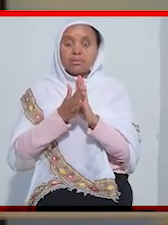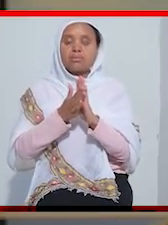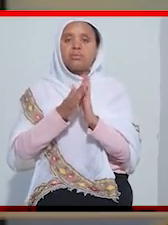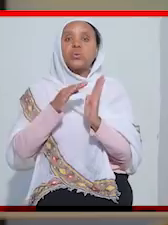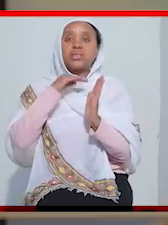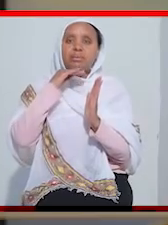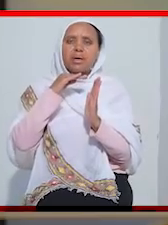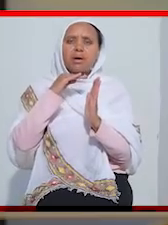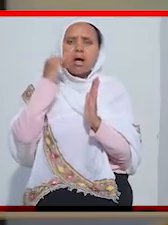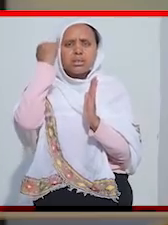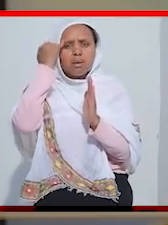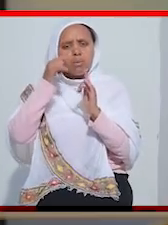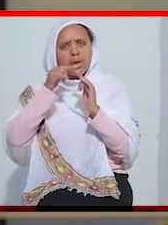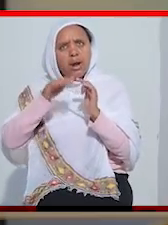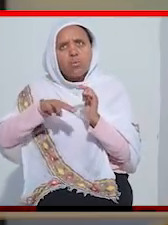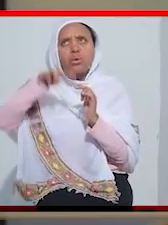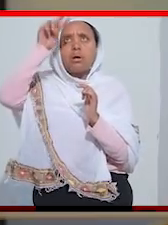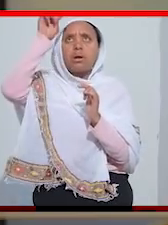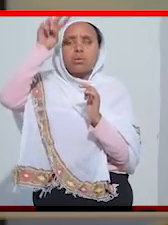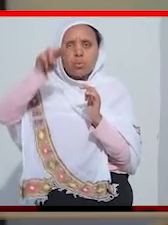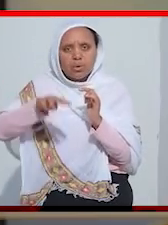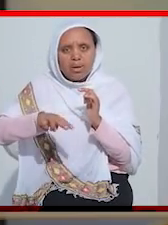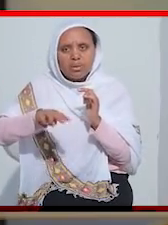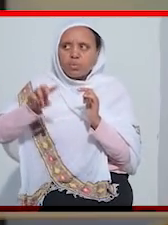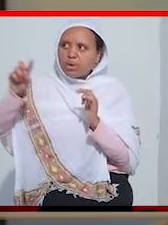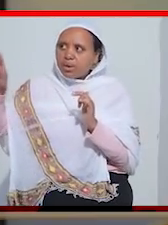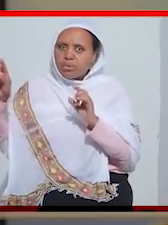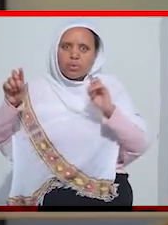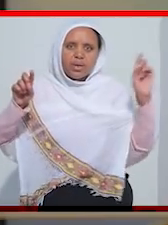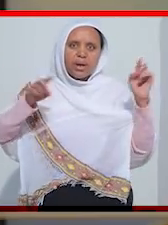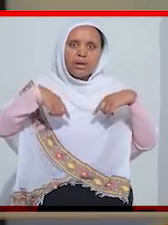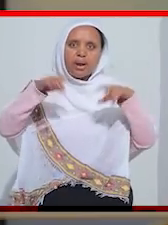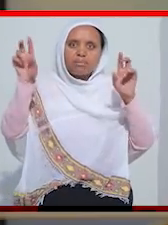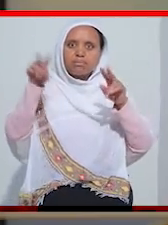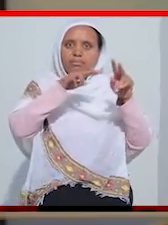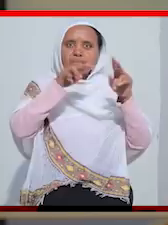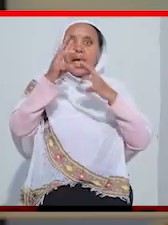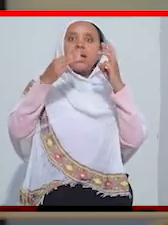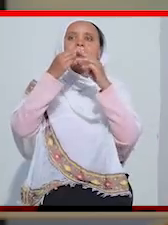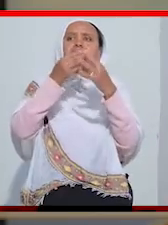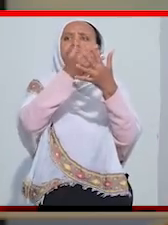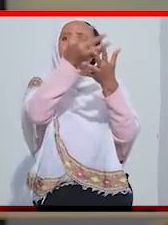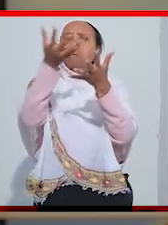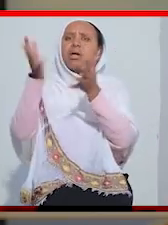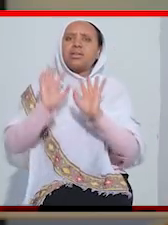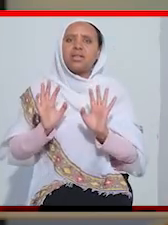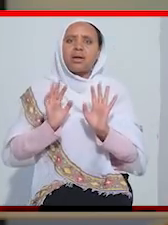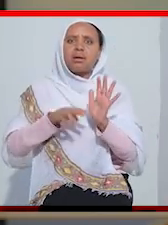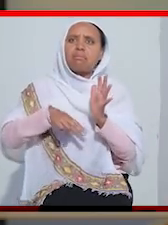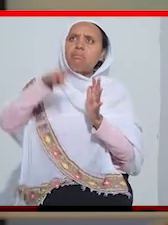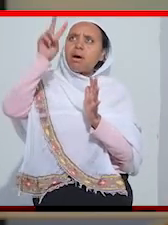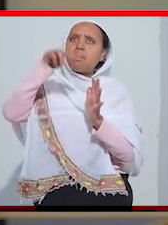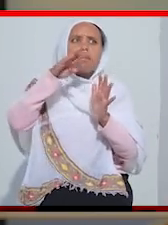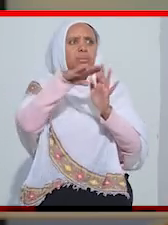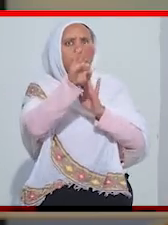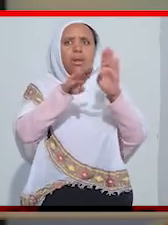ህሊና ውቱ ዘይሰርር ይምነ ወጽግመ፣ ሐሳብ ወደ ላይ ይወጣል፣ ወደ ታችም ይወርዳል፣ ወደ ቀኝም ይሄዳል፣ ወደ ግራም ይሄዳል፣ ዓለምን ያዳርሳል።